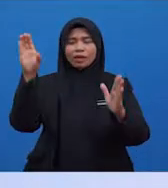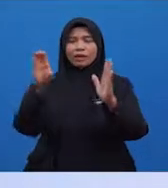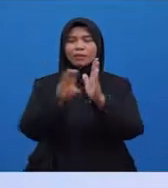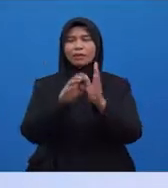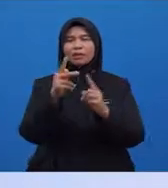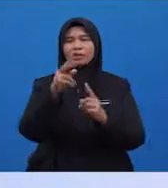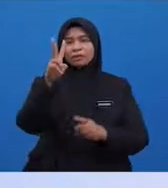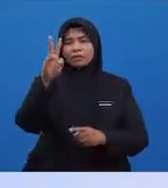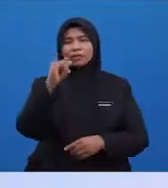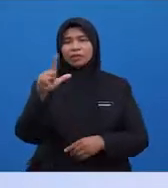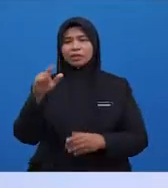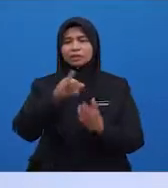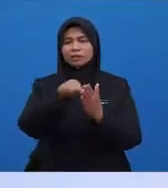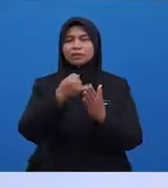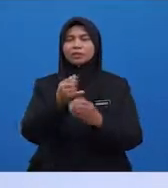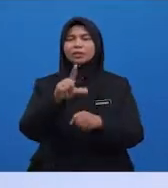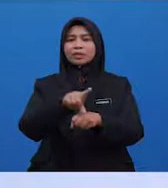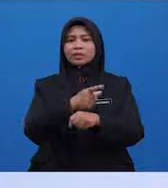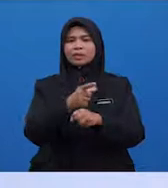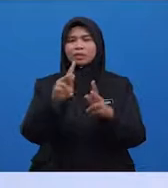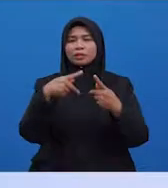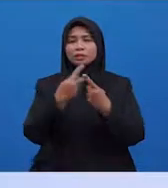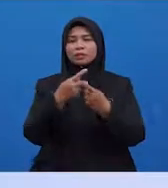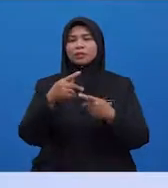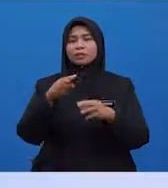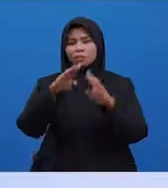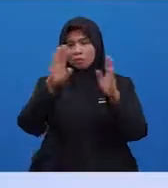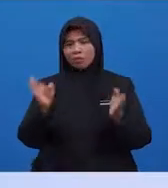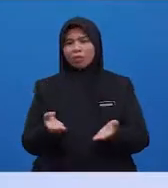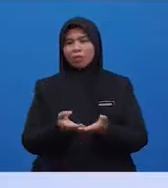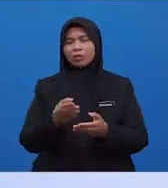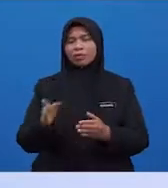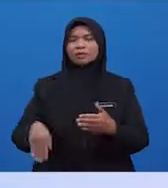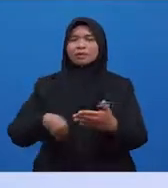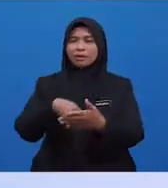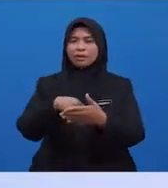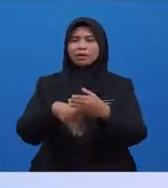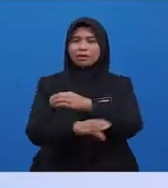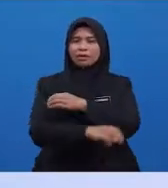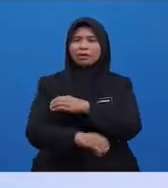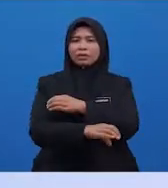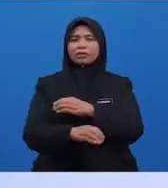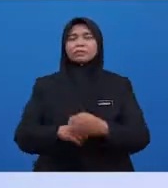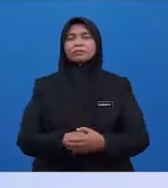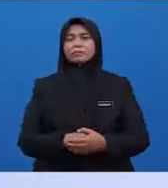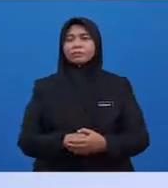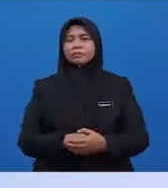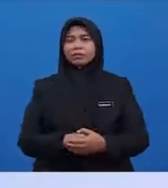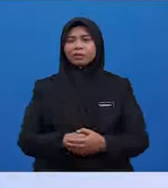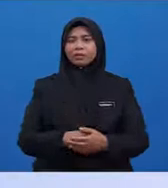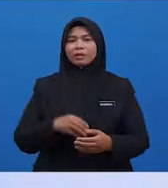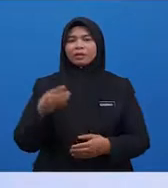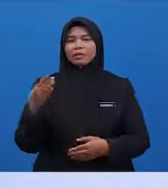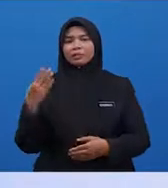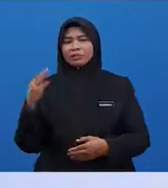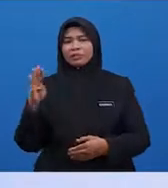Gambar kedua ialah jurulatih pasukan bola sepak negara, Tan Cheng Ho. Penampilan